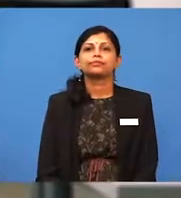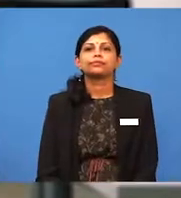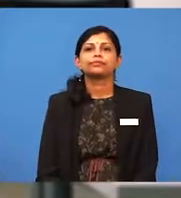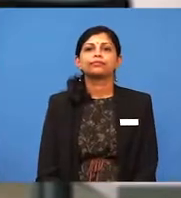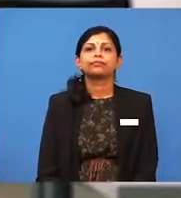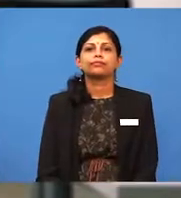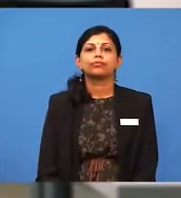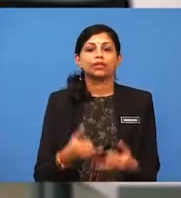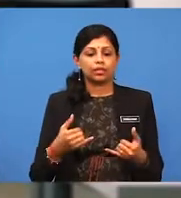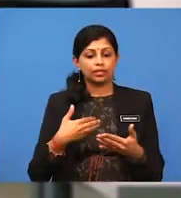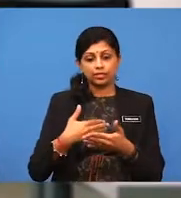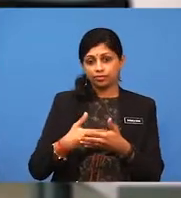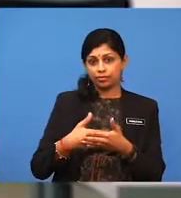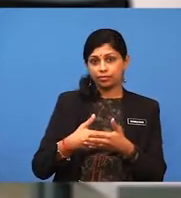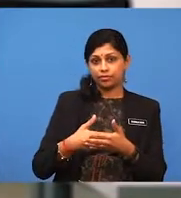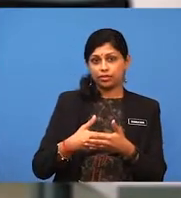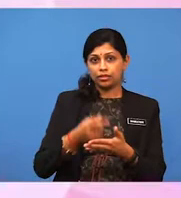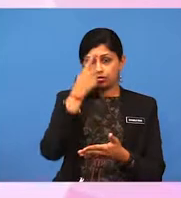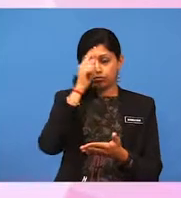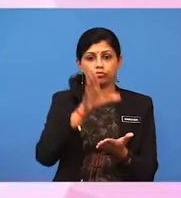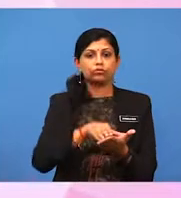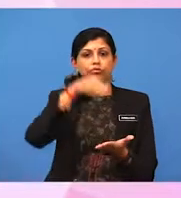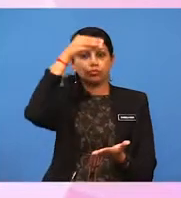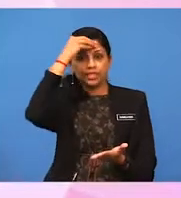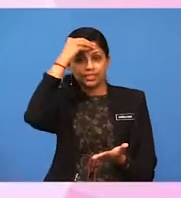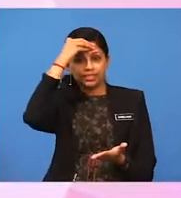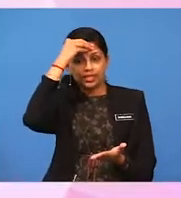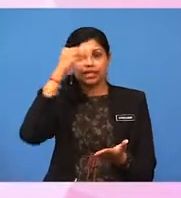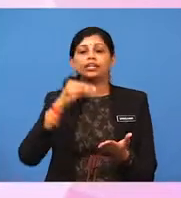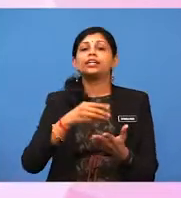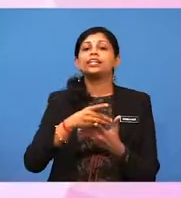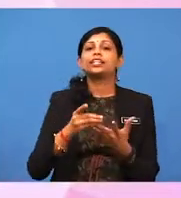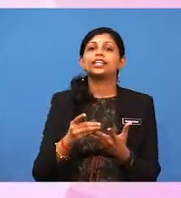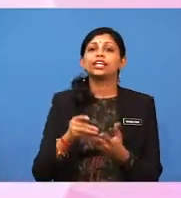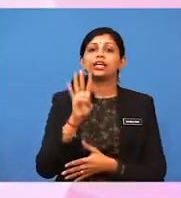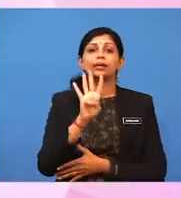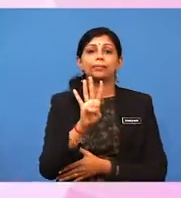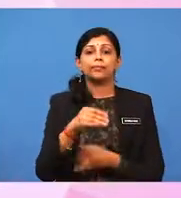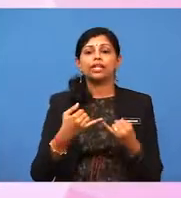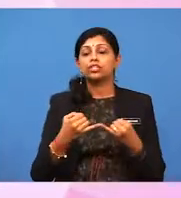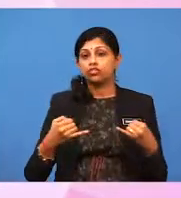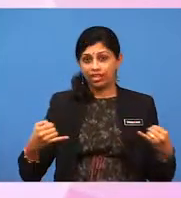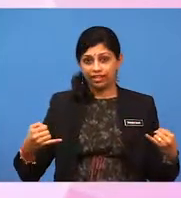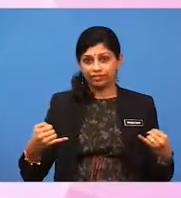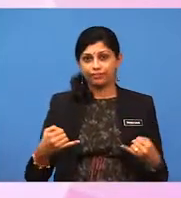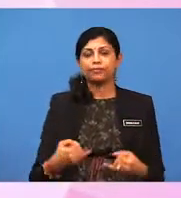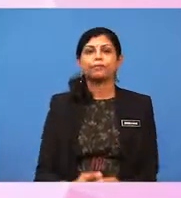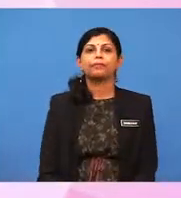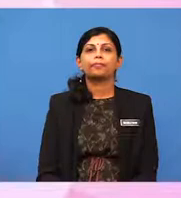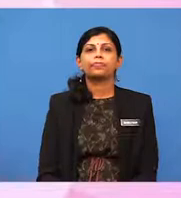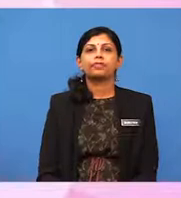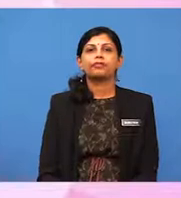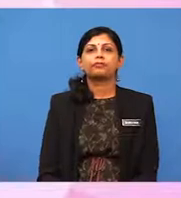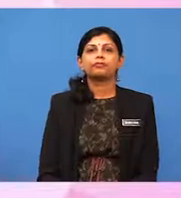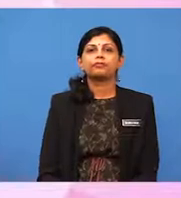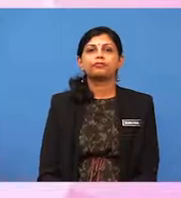Sekarang sampailah masa untuk kita mempelajari jenis data yang keempat iaitu string. String ialah satu perkataan